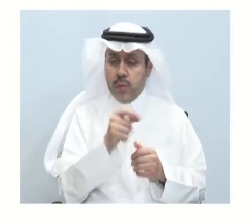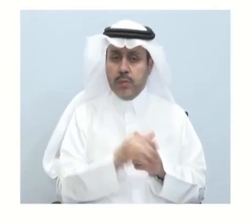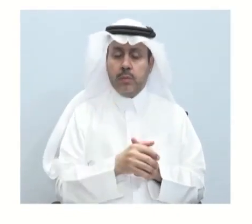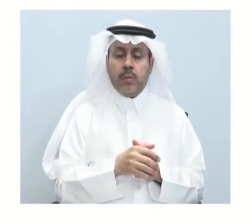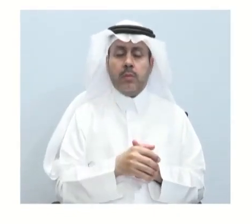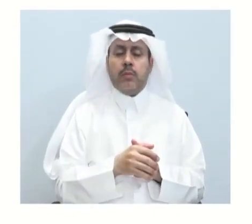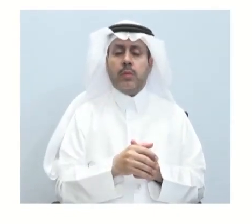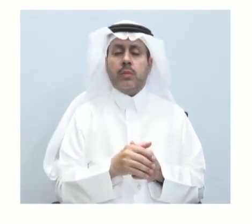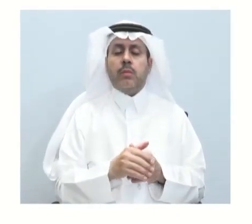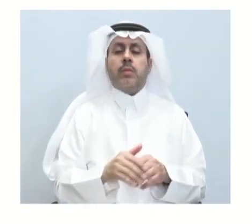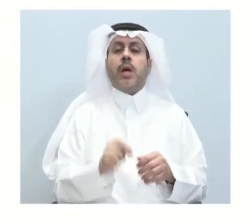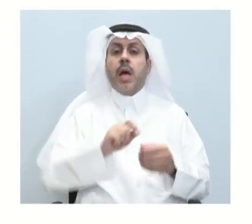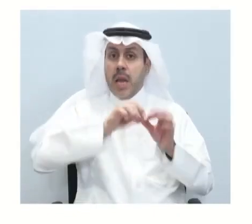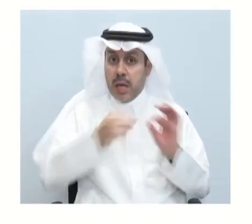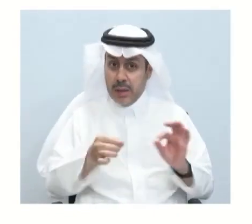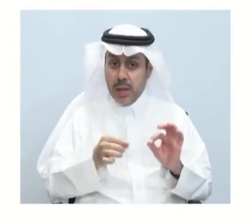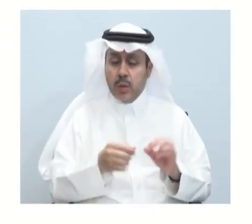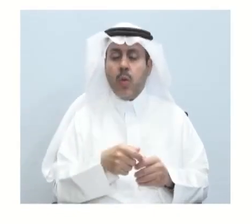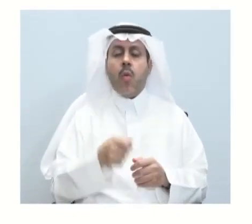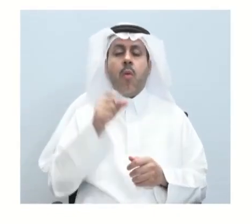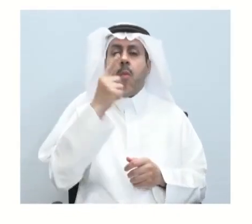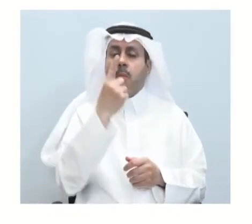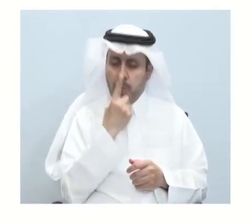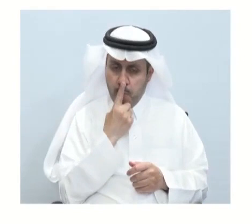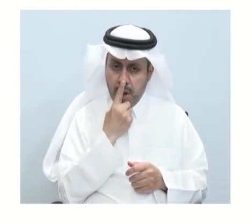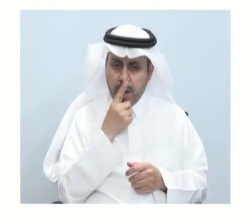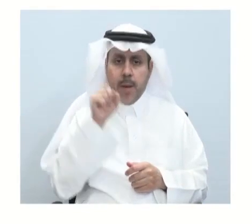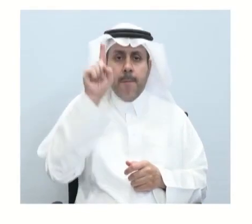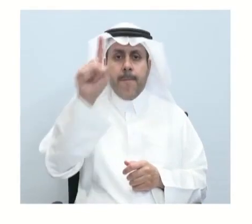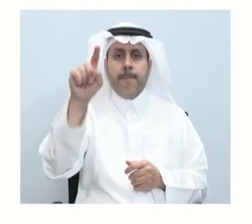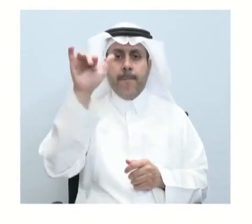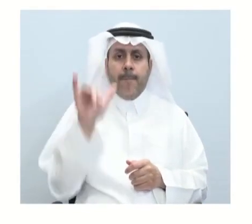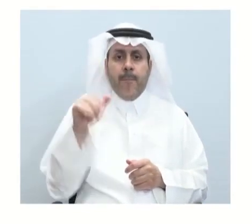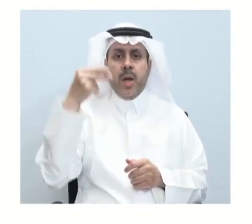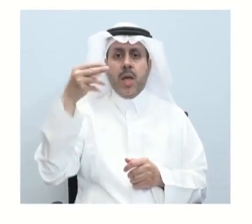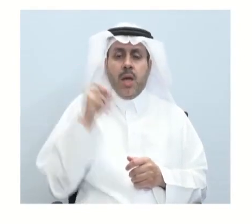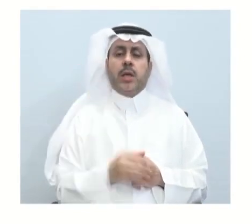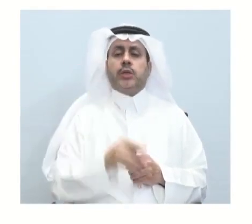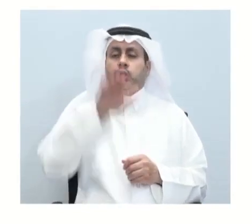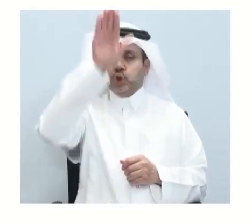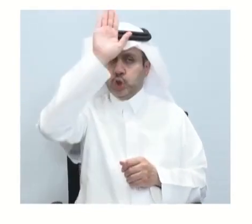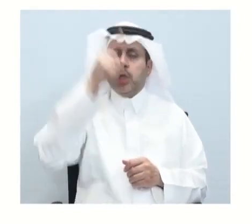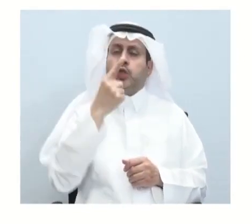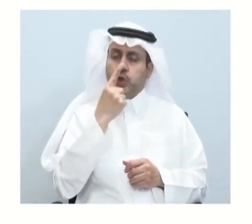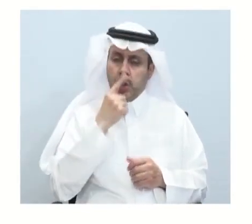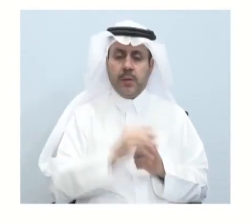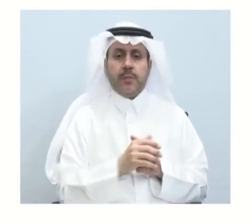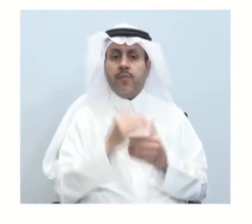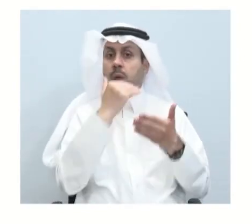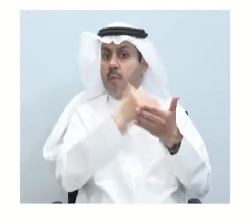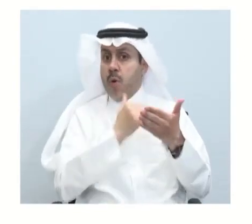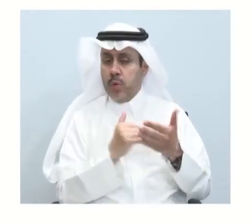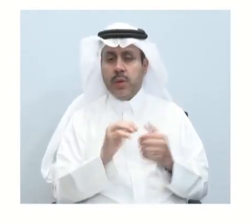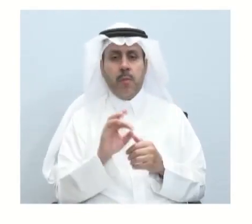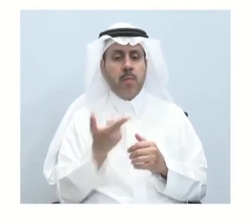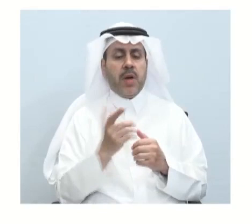وانعقدت له البيعه طيب انعقدت له البيعه ووقعت له الولايه بامور ما هي الامور